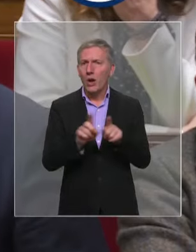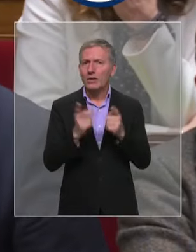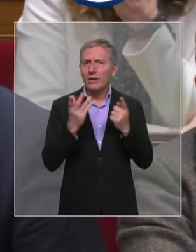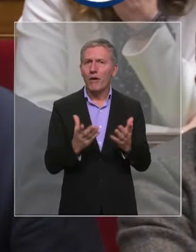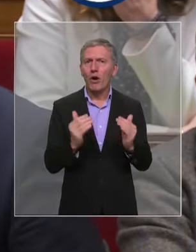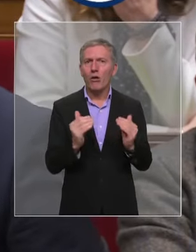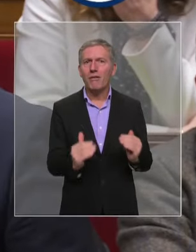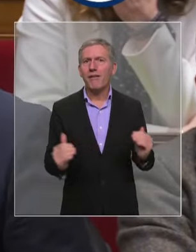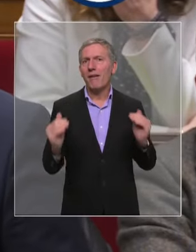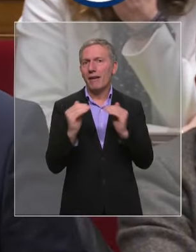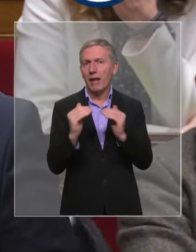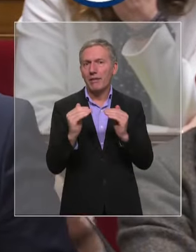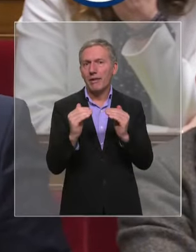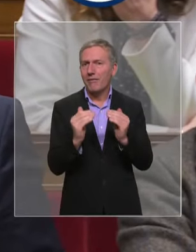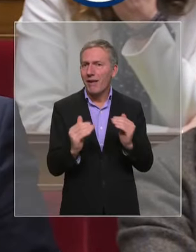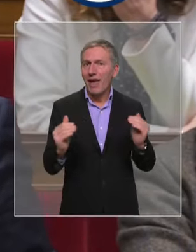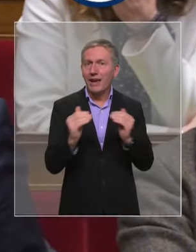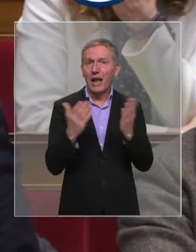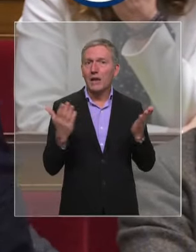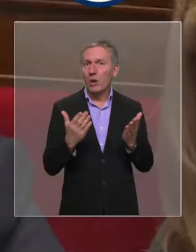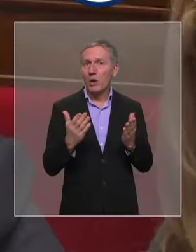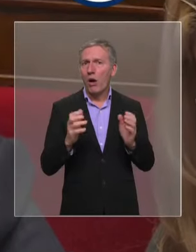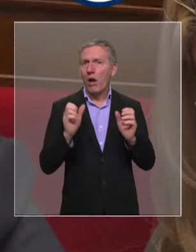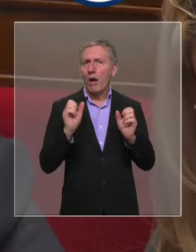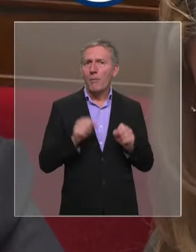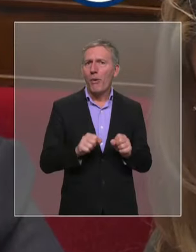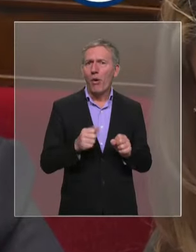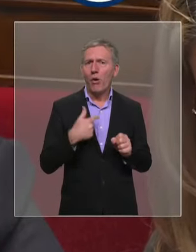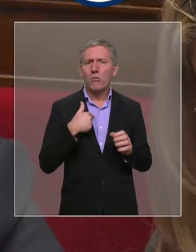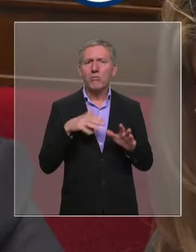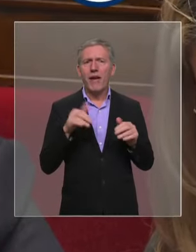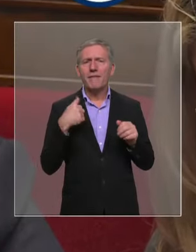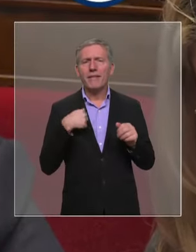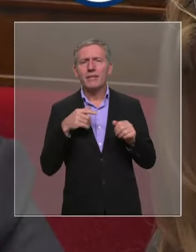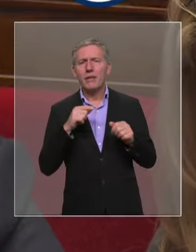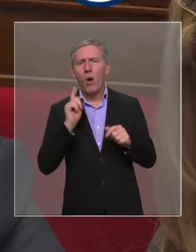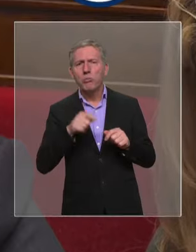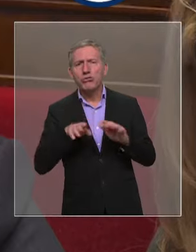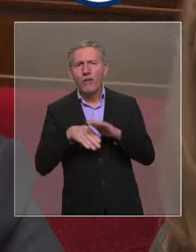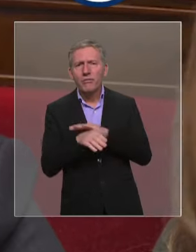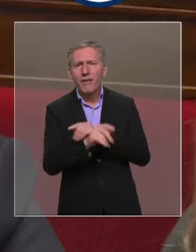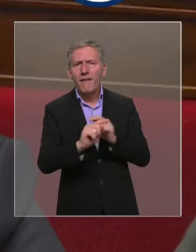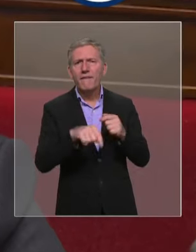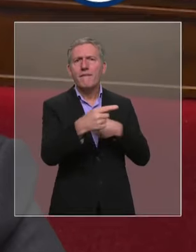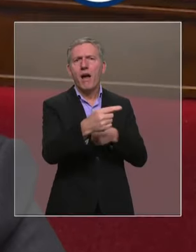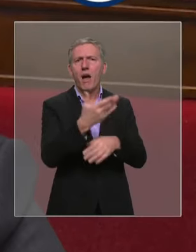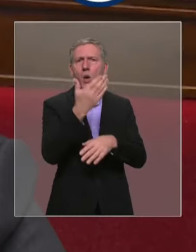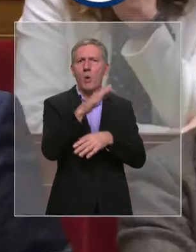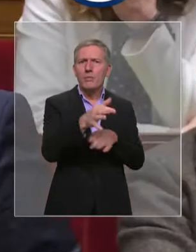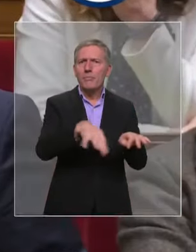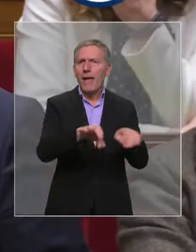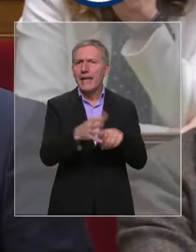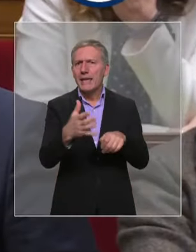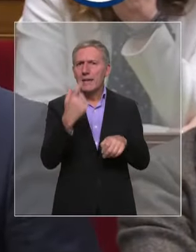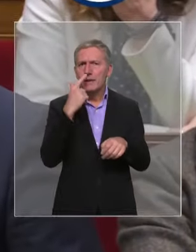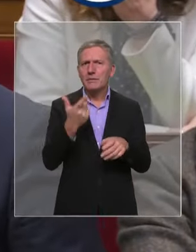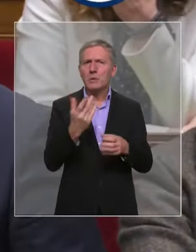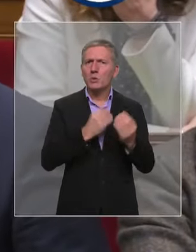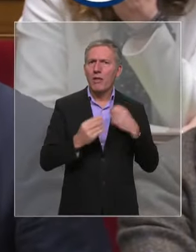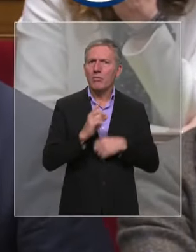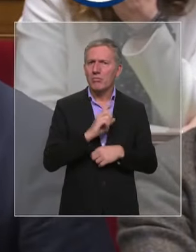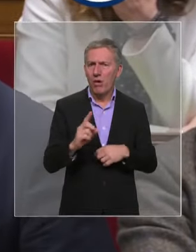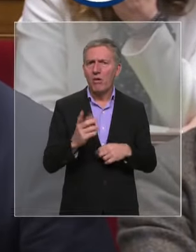l'égalité, celle qui permet de ne pas s'en remettre à la clandestinité ou à l'exil forcé. C'est vouloir